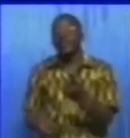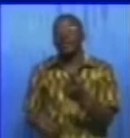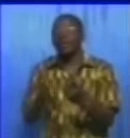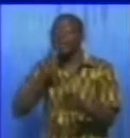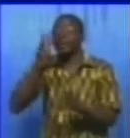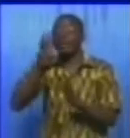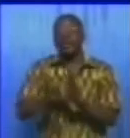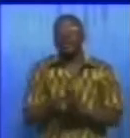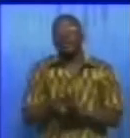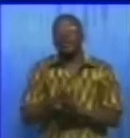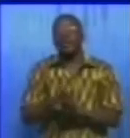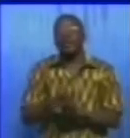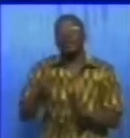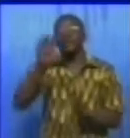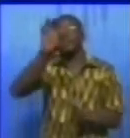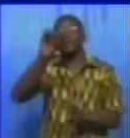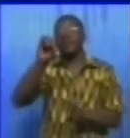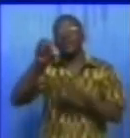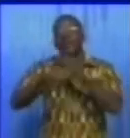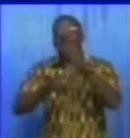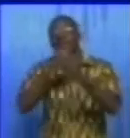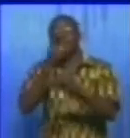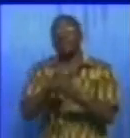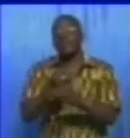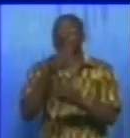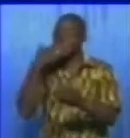vraiment, 50 ans, là, vraiment, c'est un bon truc.